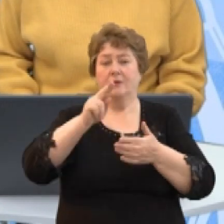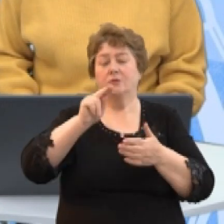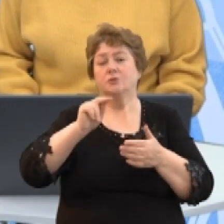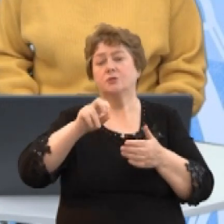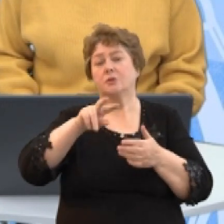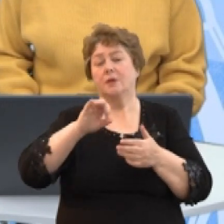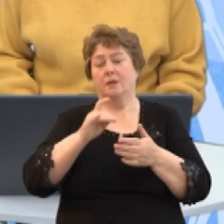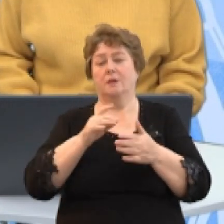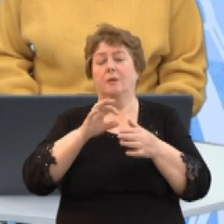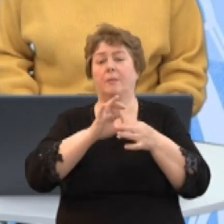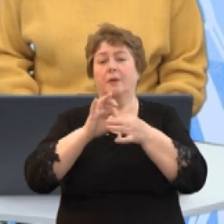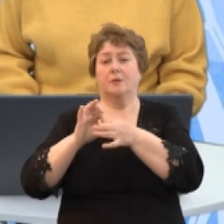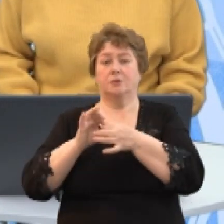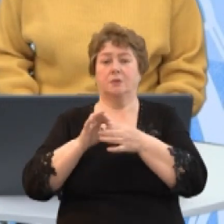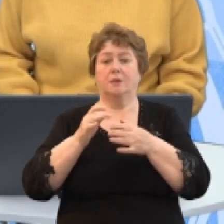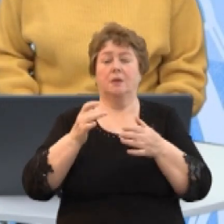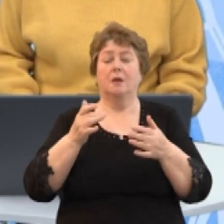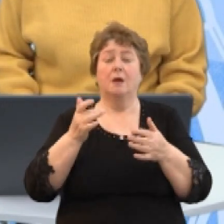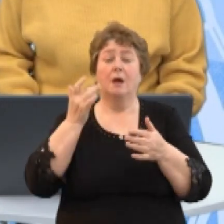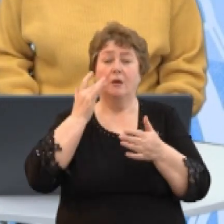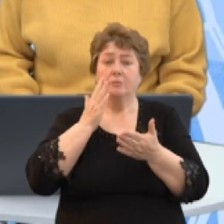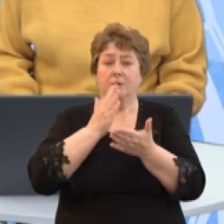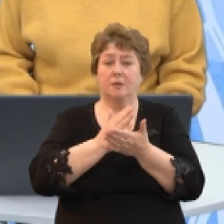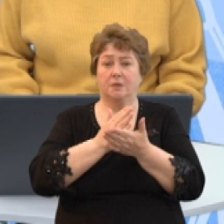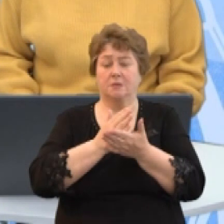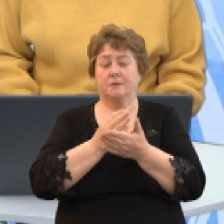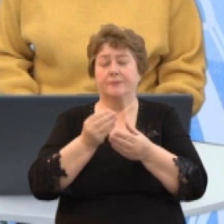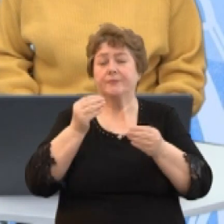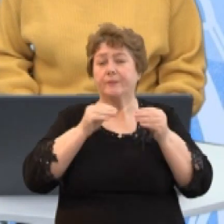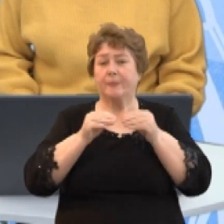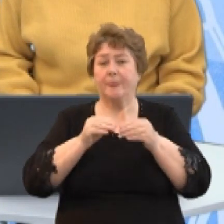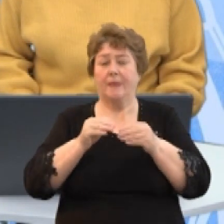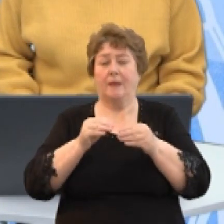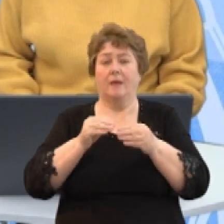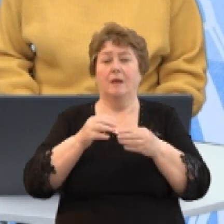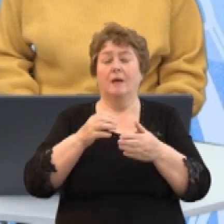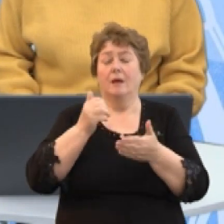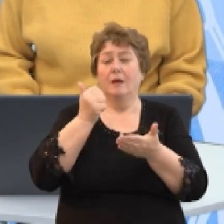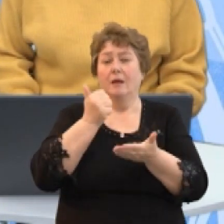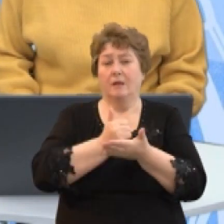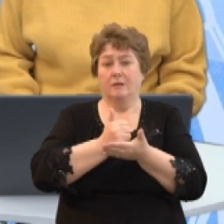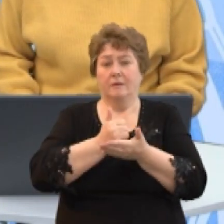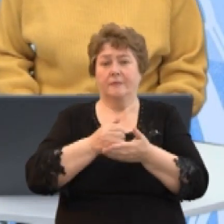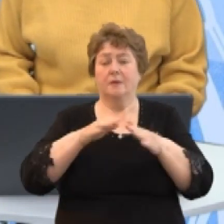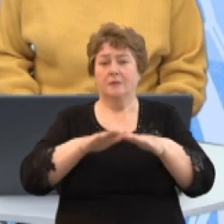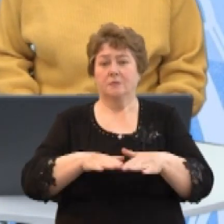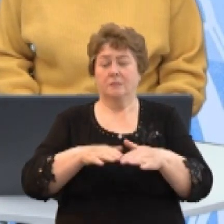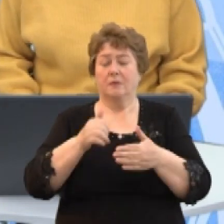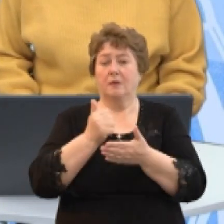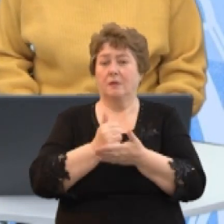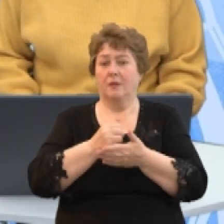такие предложения которые состоят только из грамматической основы из главных членов